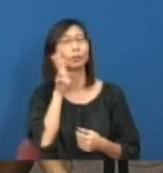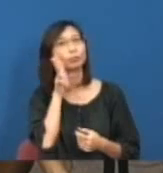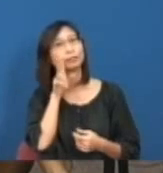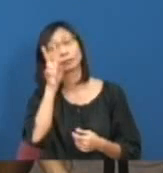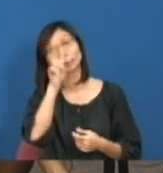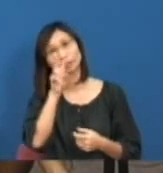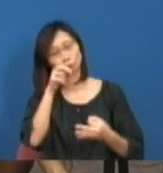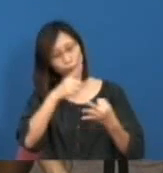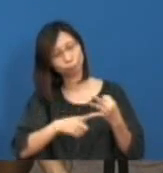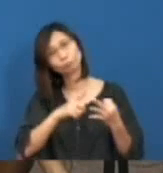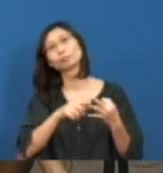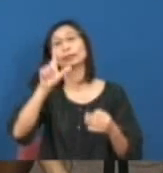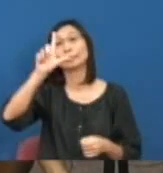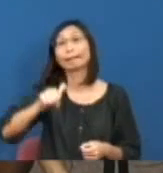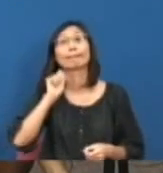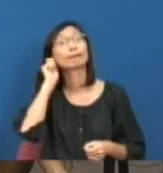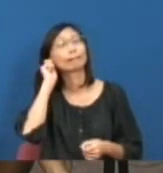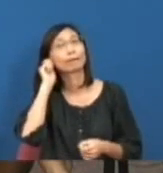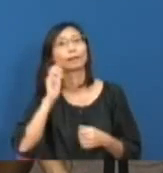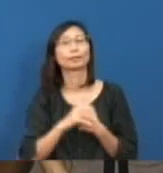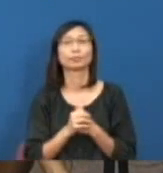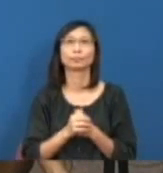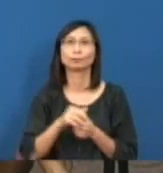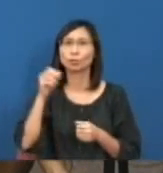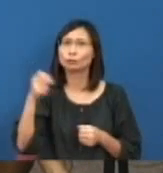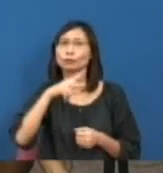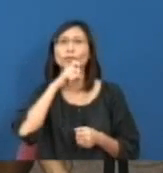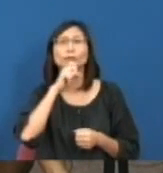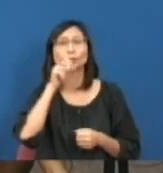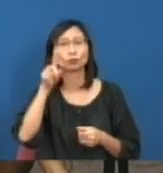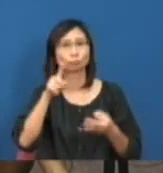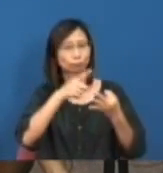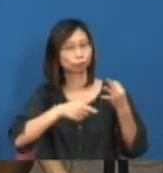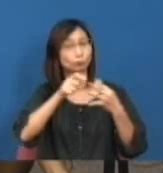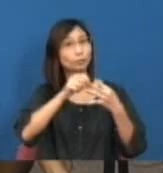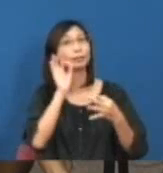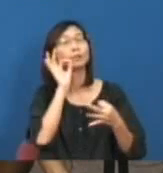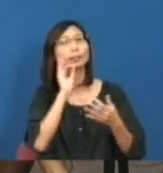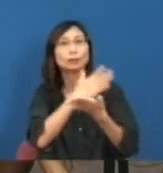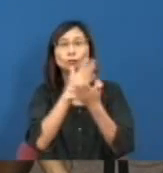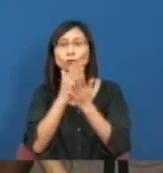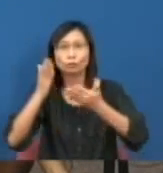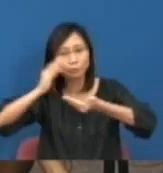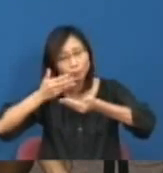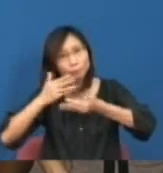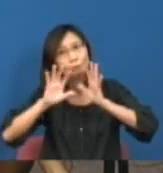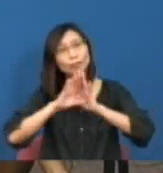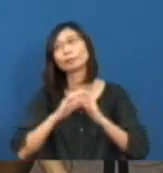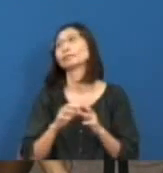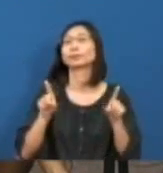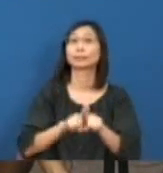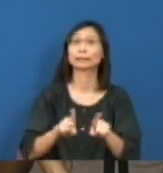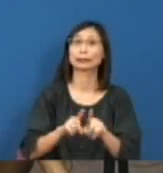到阿陳太，又見到阿。李柱銘又見到黎智英嗰、那個飯局，話佢反